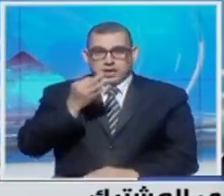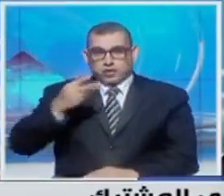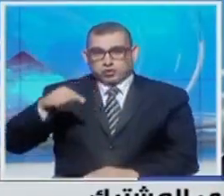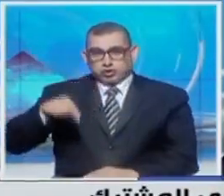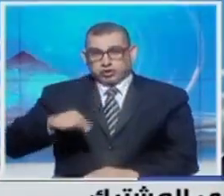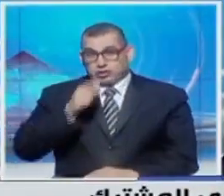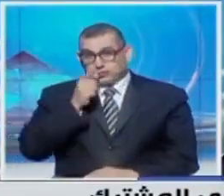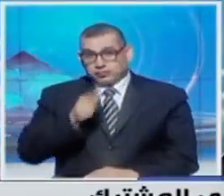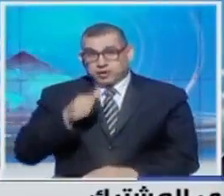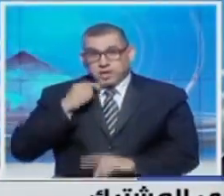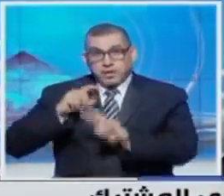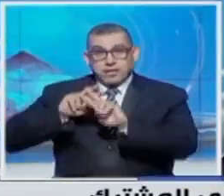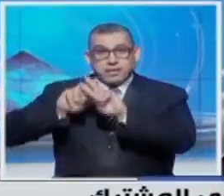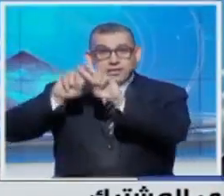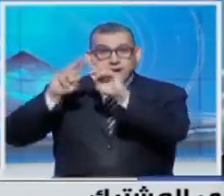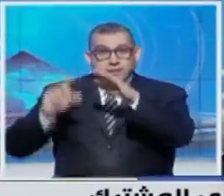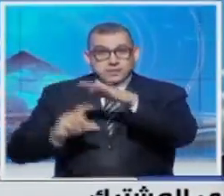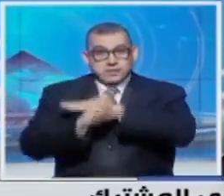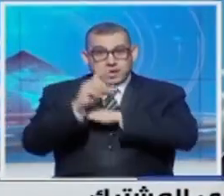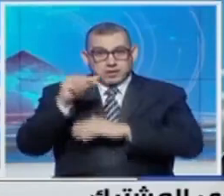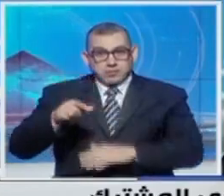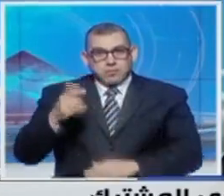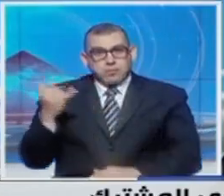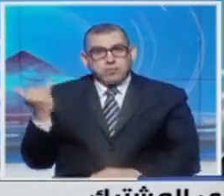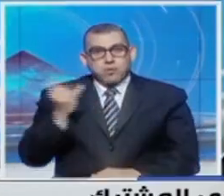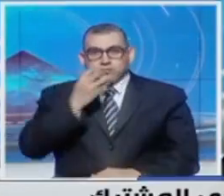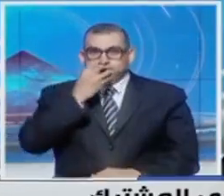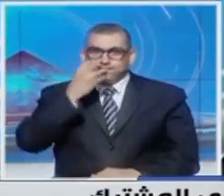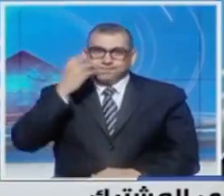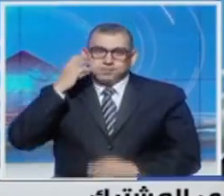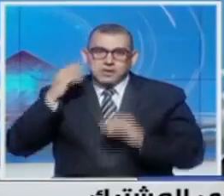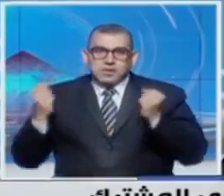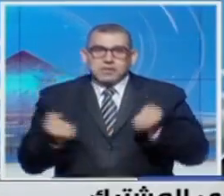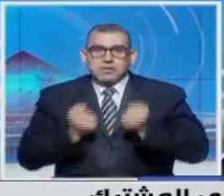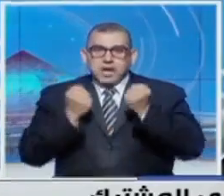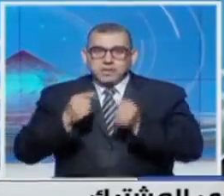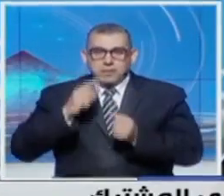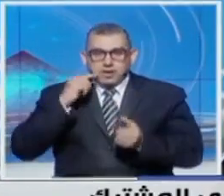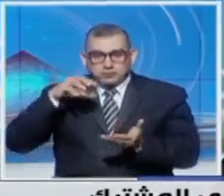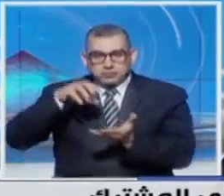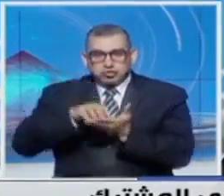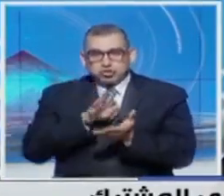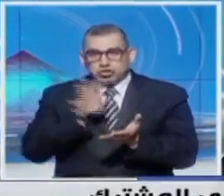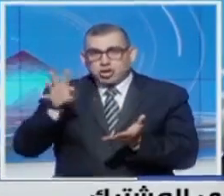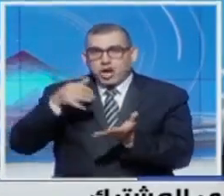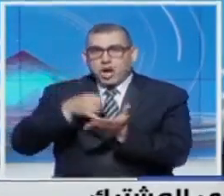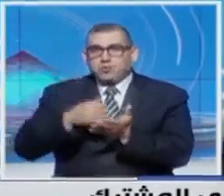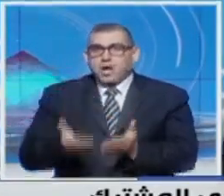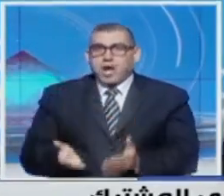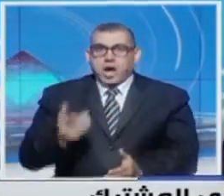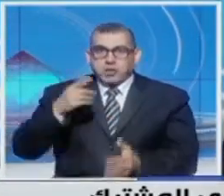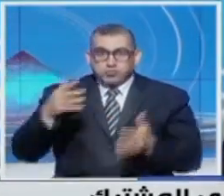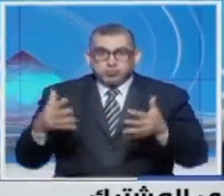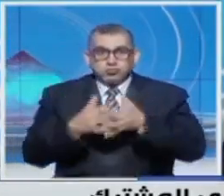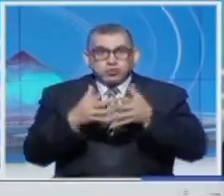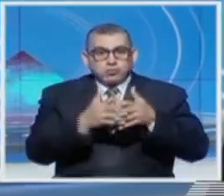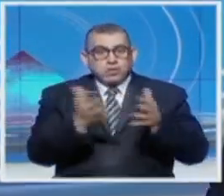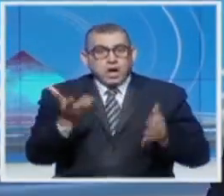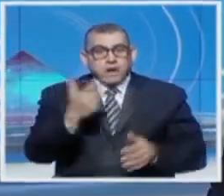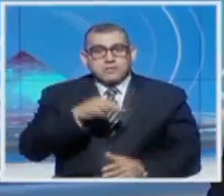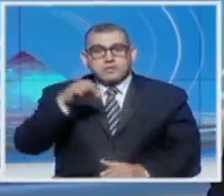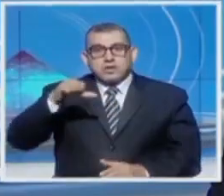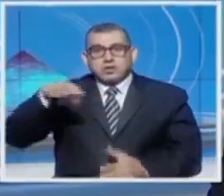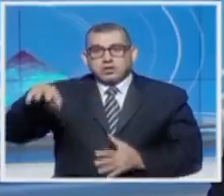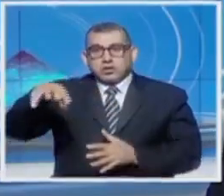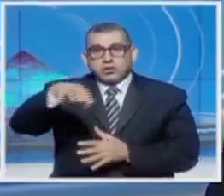2023. ويعد النجم الساطع أهم وأكبر التدريبات من نوعها في منطقة الشرق الأوسط بمشاركة